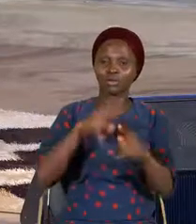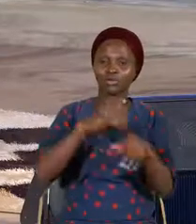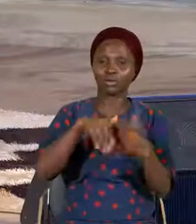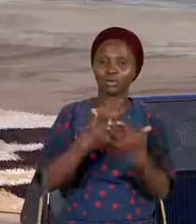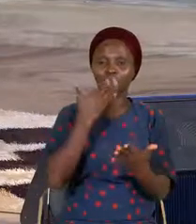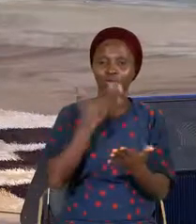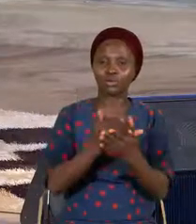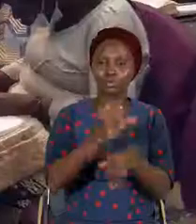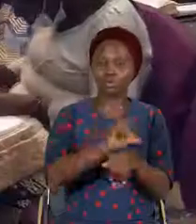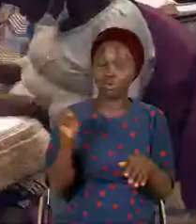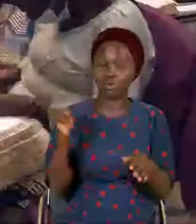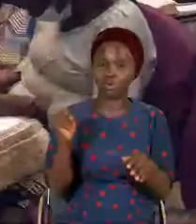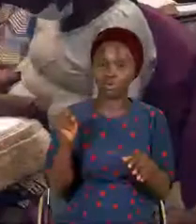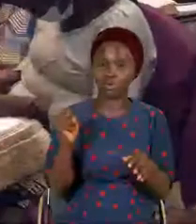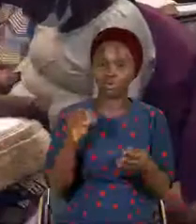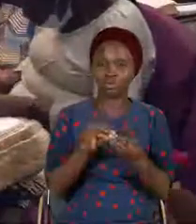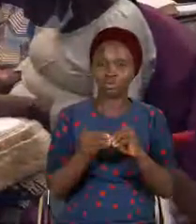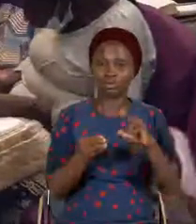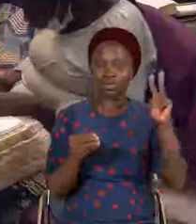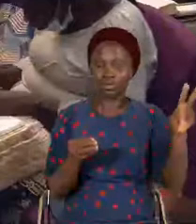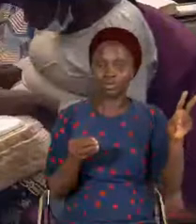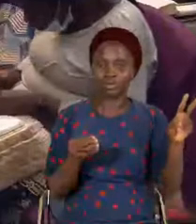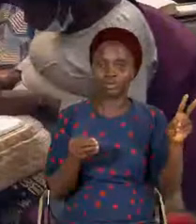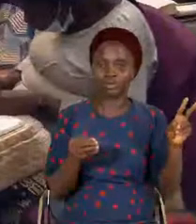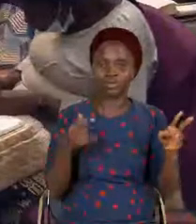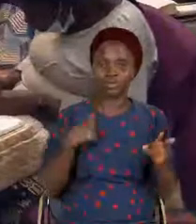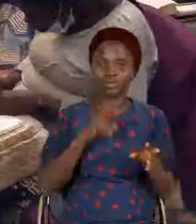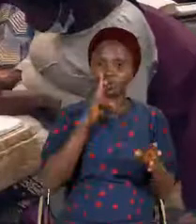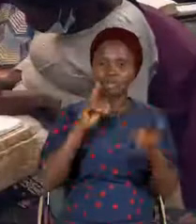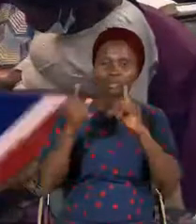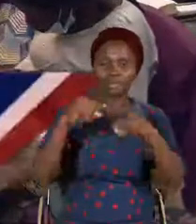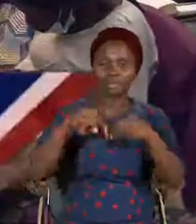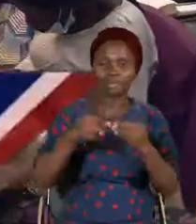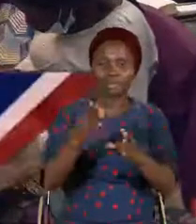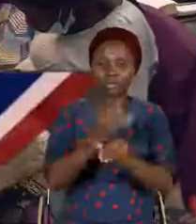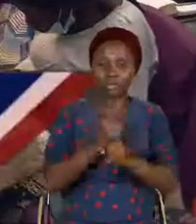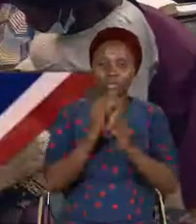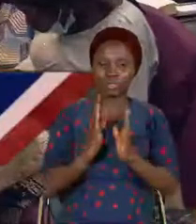œuvre. Deuxième élément, dans cette deuxième partie, grande partie,